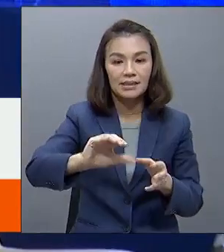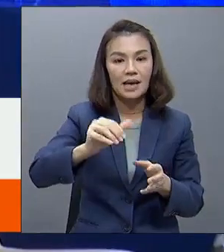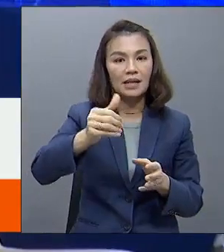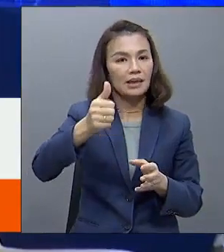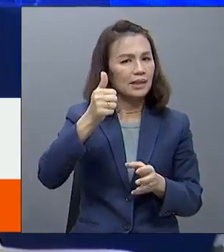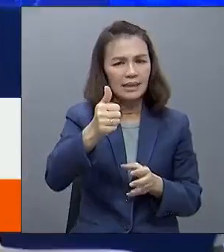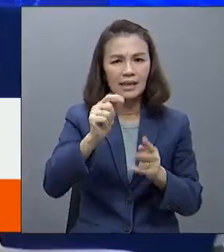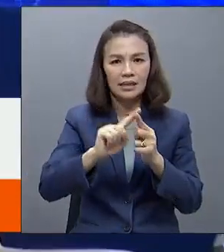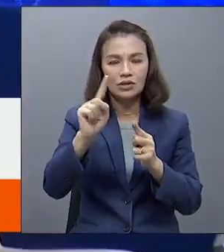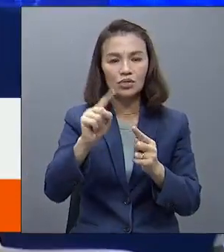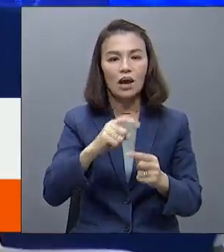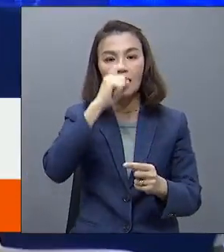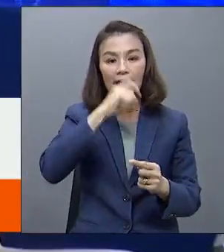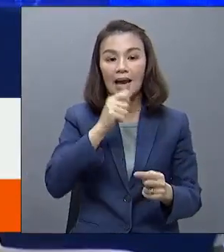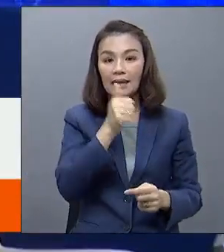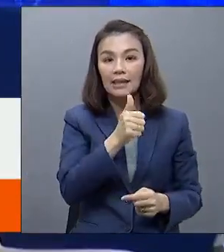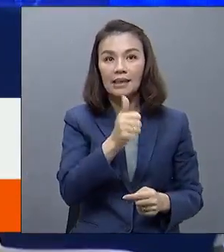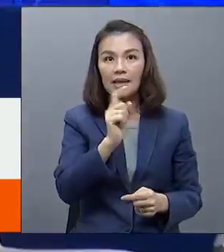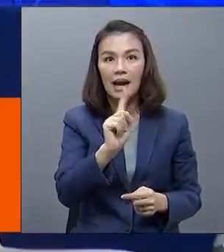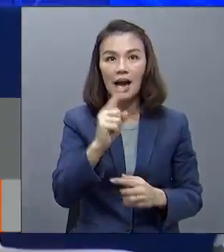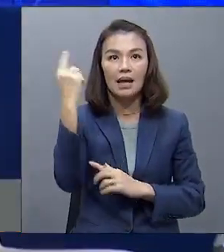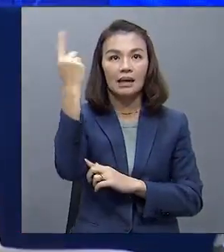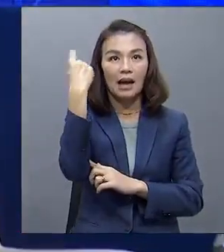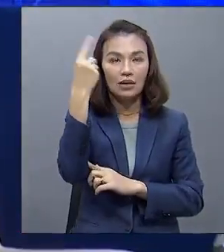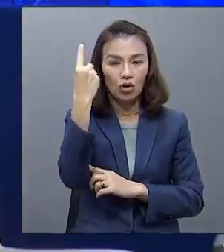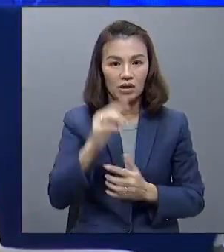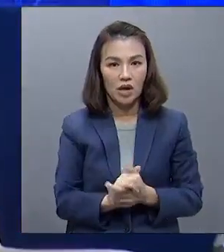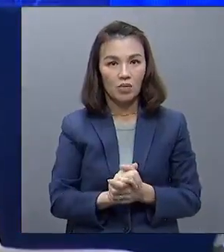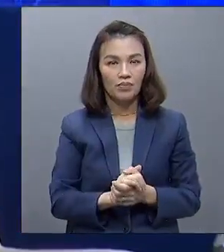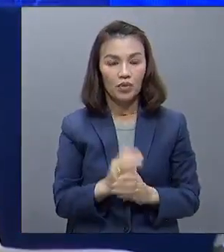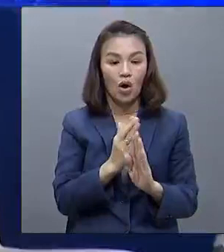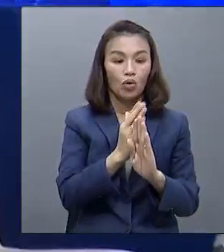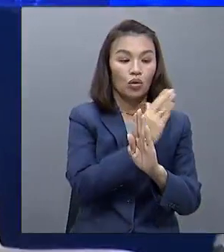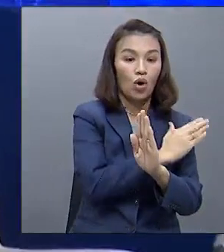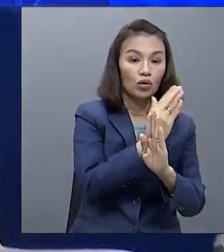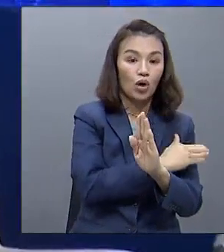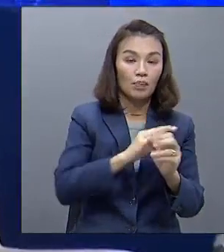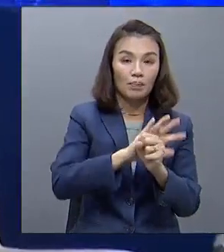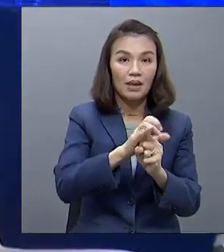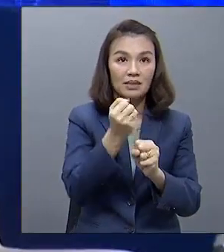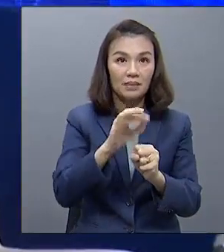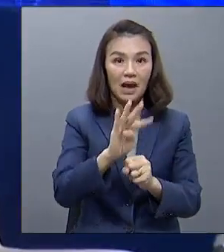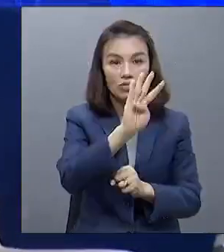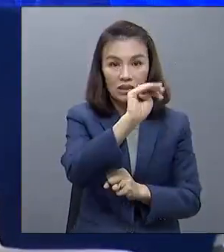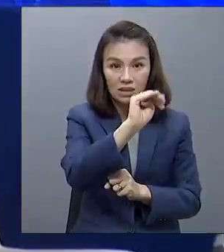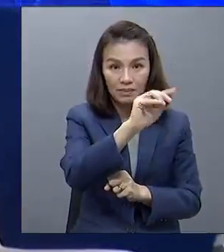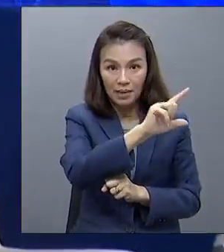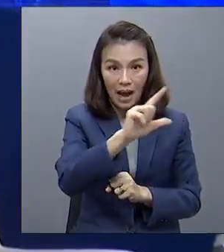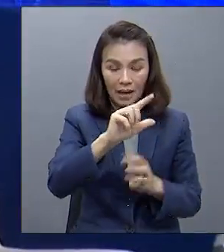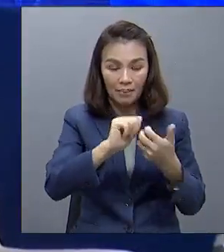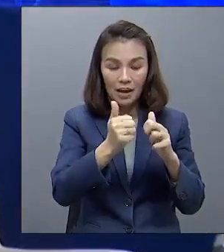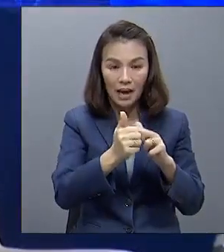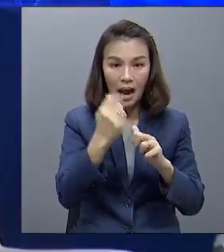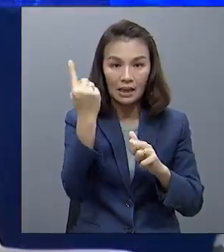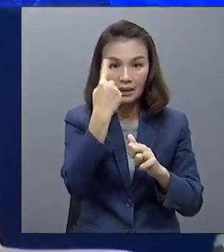จุดแข็งของประเทศไทยคืออะไรการท่องเที่ยวก่อนเกิดโควิดเรามี40ล้านคนนะครับเพราะมีปัญหาเรื่องการ